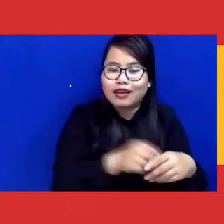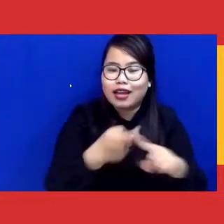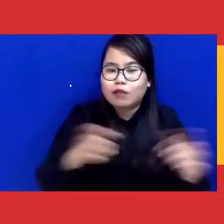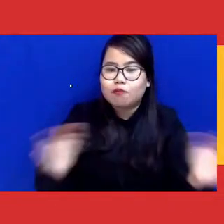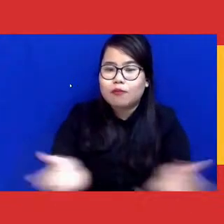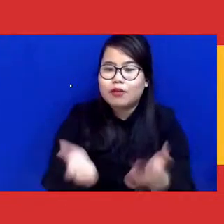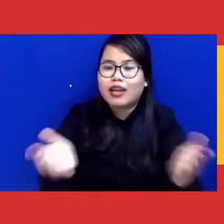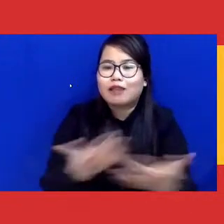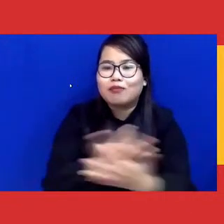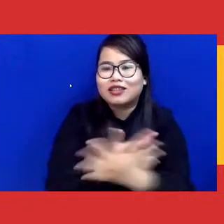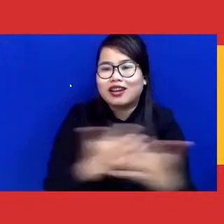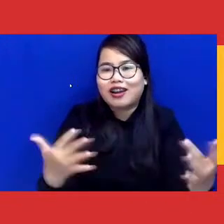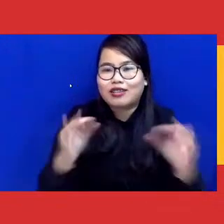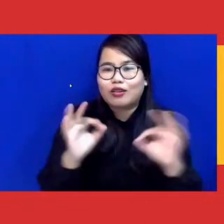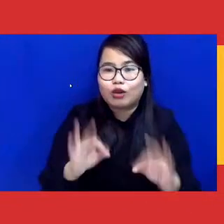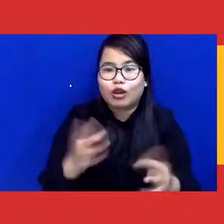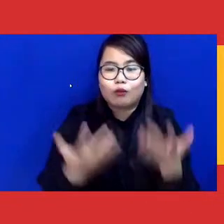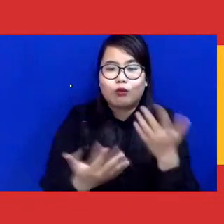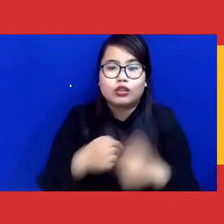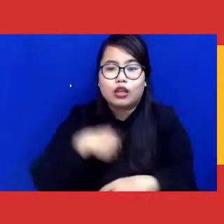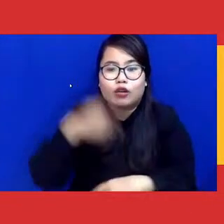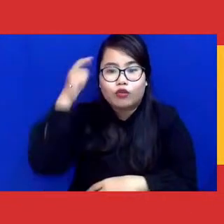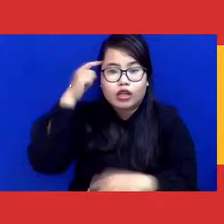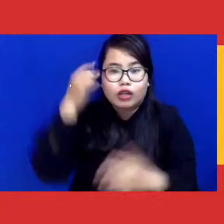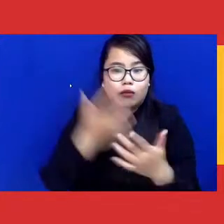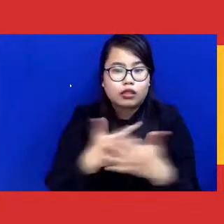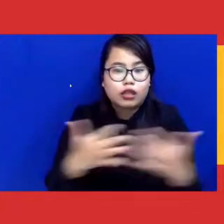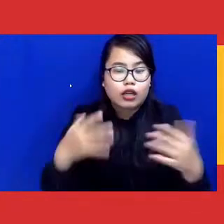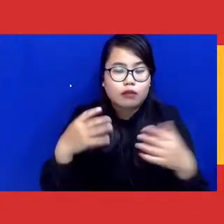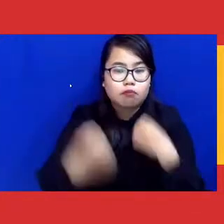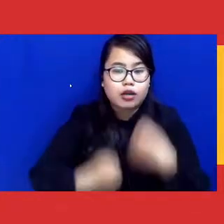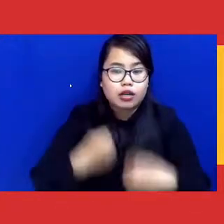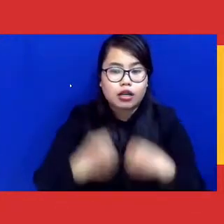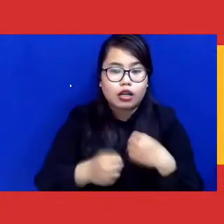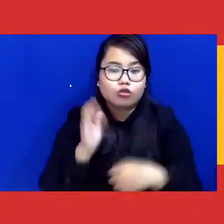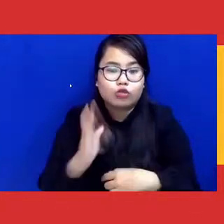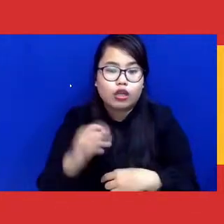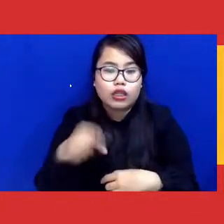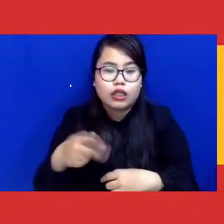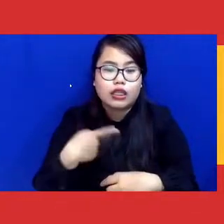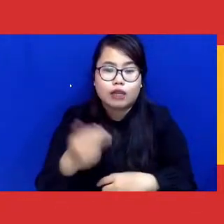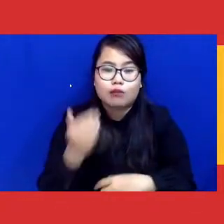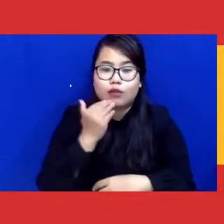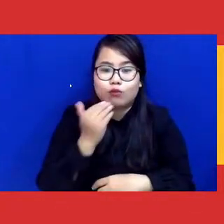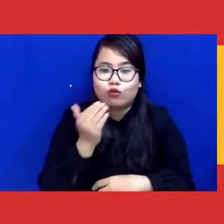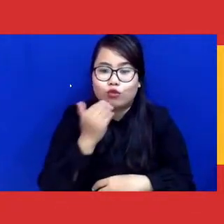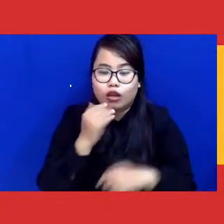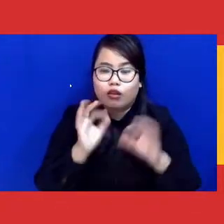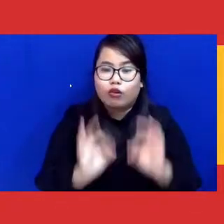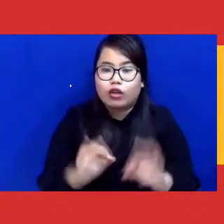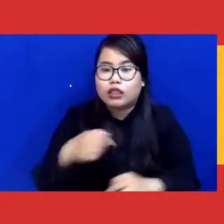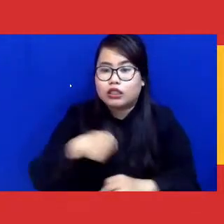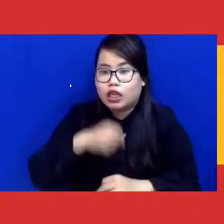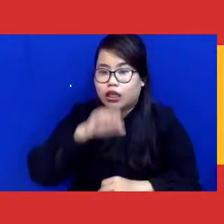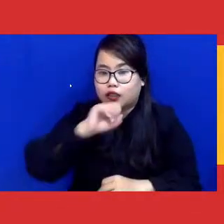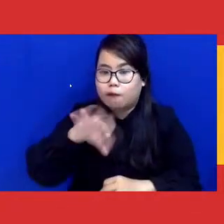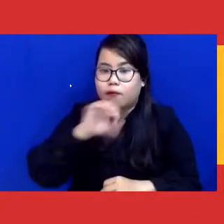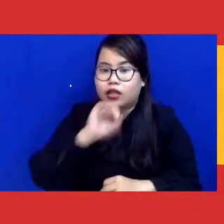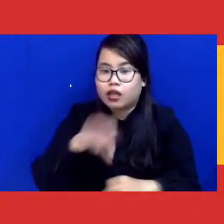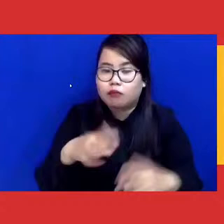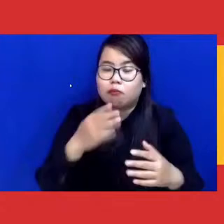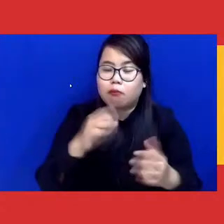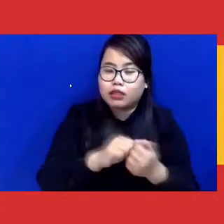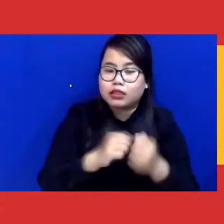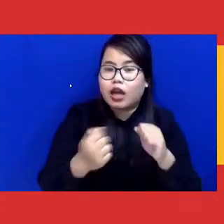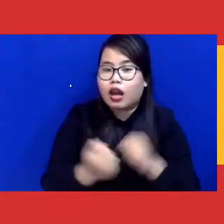pemberdayaan masyarakat. Saya pikir ketika masyarakat sudah bergerak, kita lebih mudah lagi. Dan saya akan sampaikan